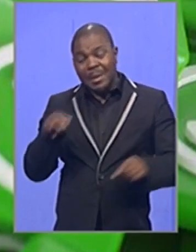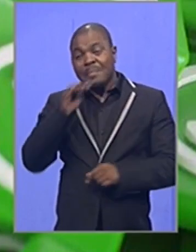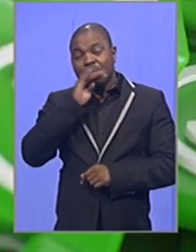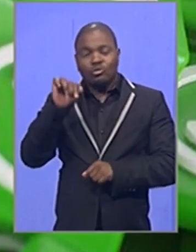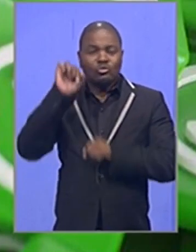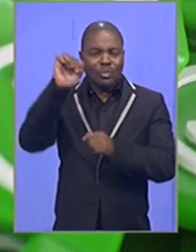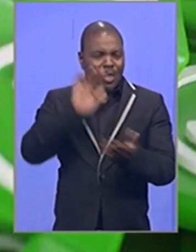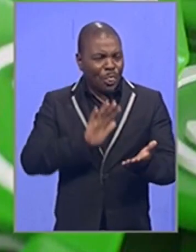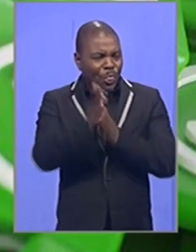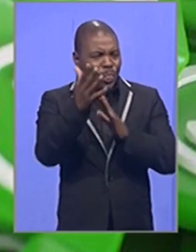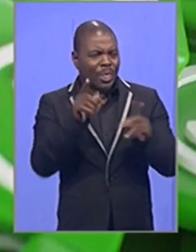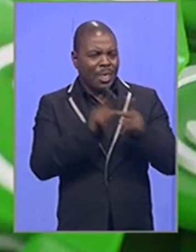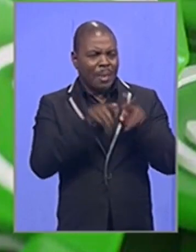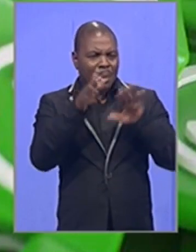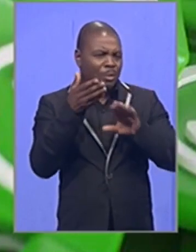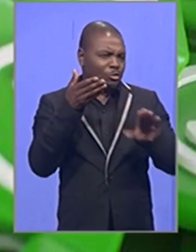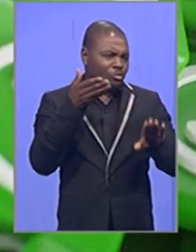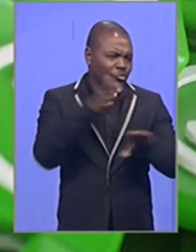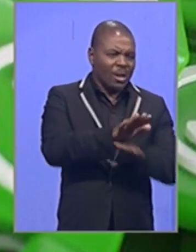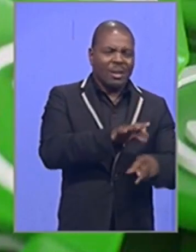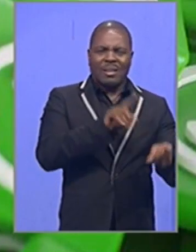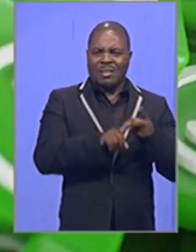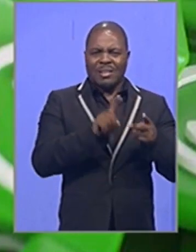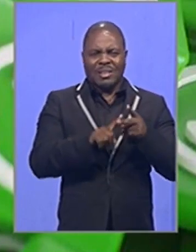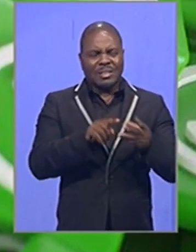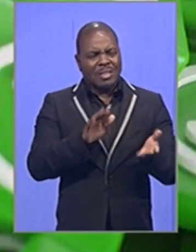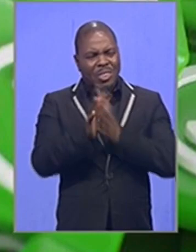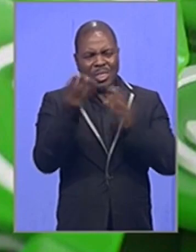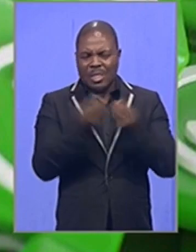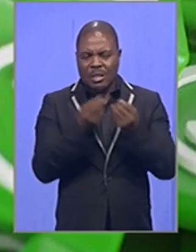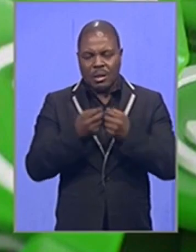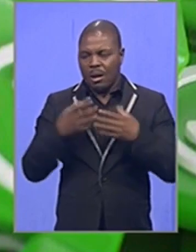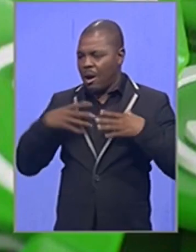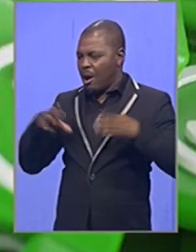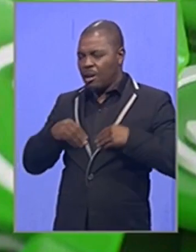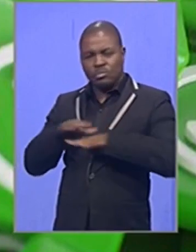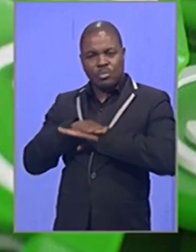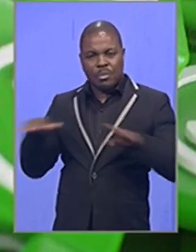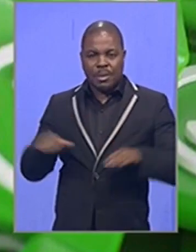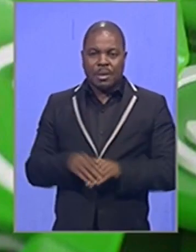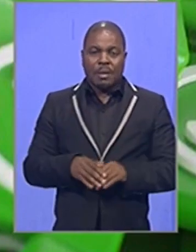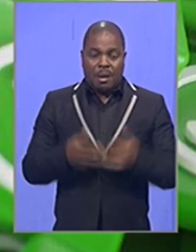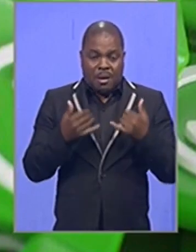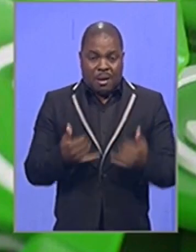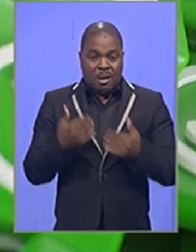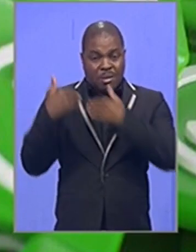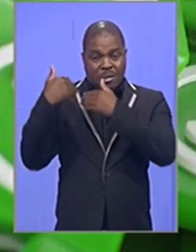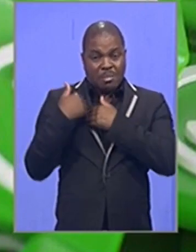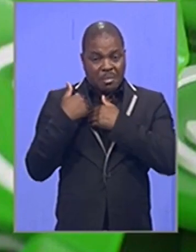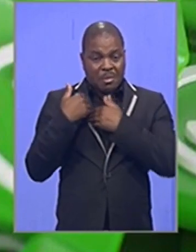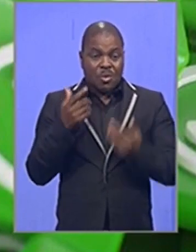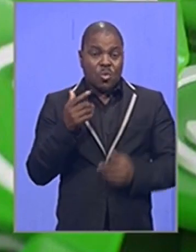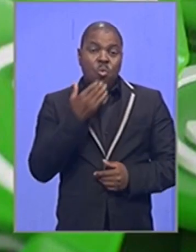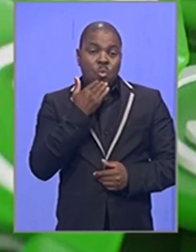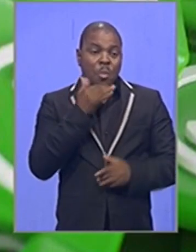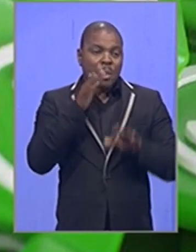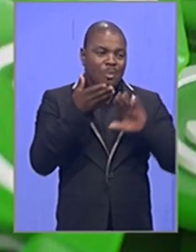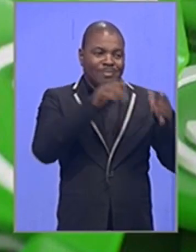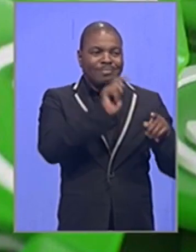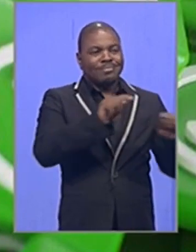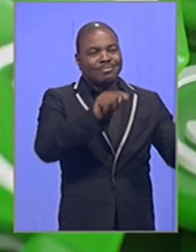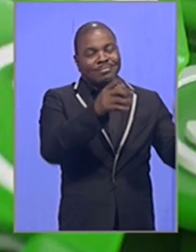wena o senya khotsa o bolae batho wete o senya le mo strato o bola batho wa ke wa di a dumello bjale maikarabelo e setse batho ba lobile maphelo hona mo